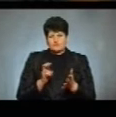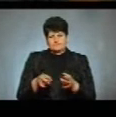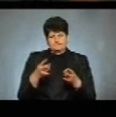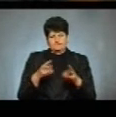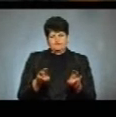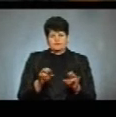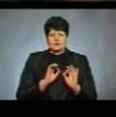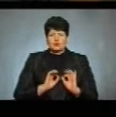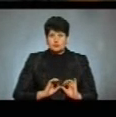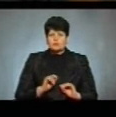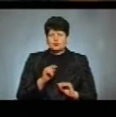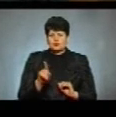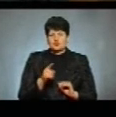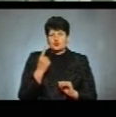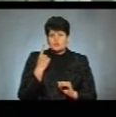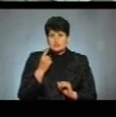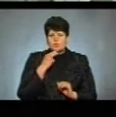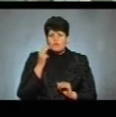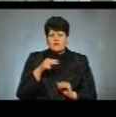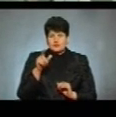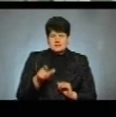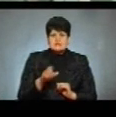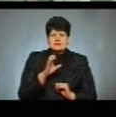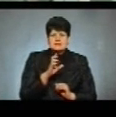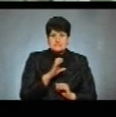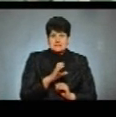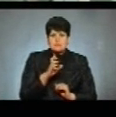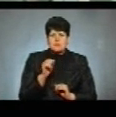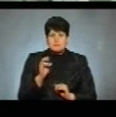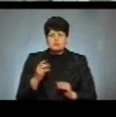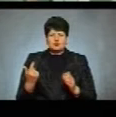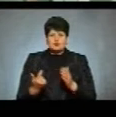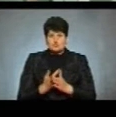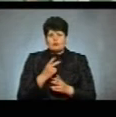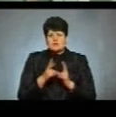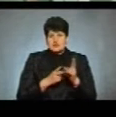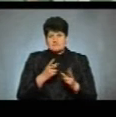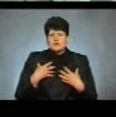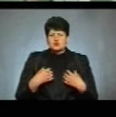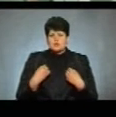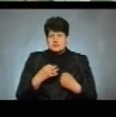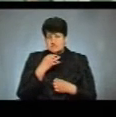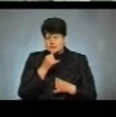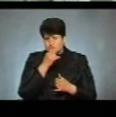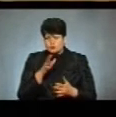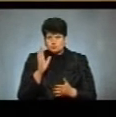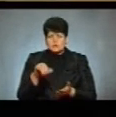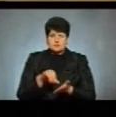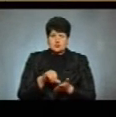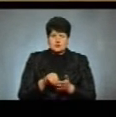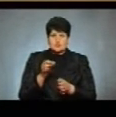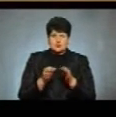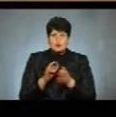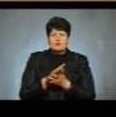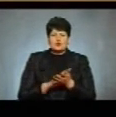справи. Через те, що один із обвинувачуваних Станіслав Бабенко знову поскаржився на стан здоров'я і сказав, що не може бути присутнім на суді,